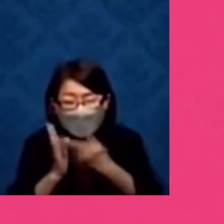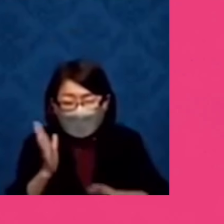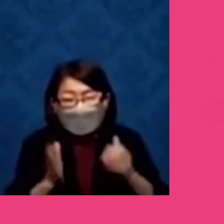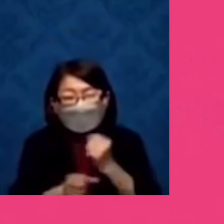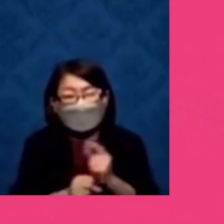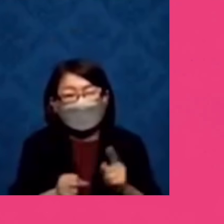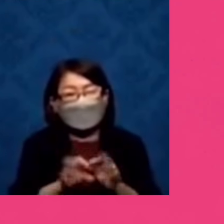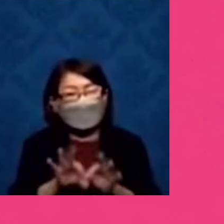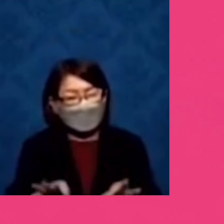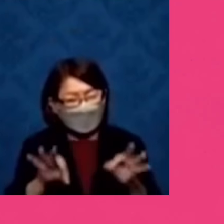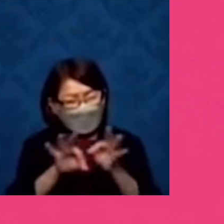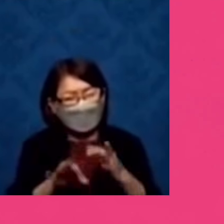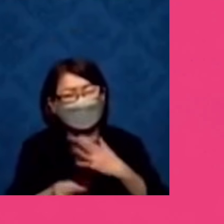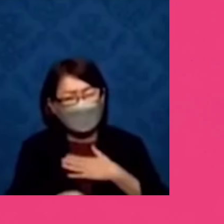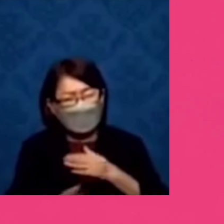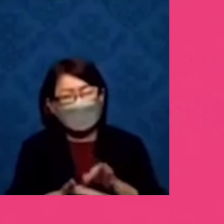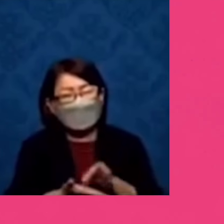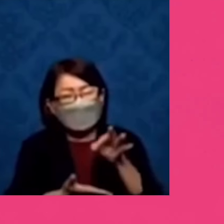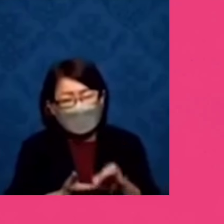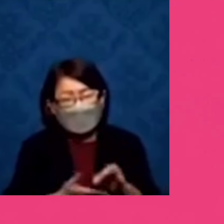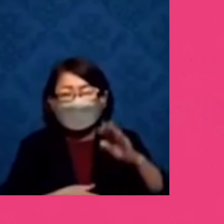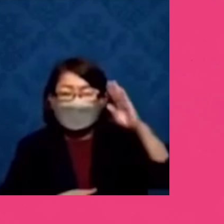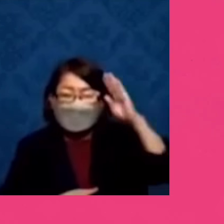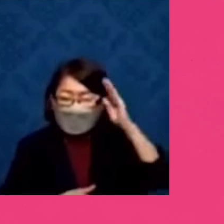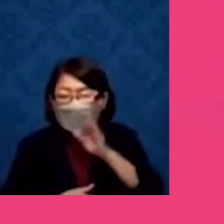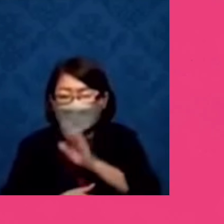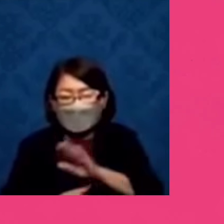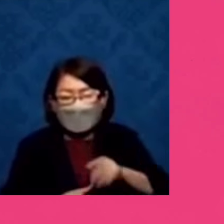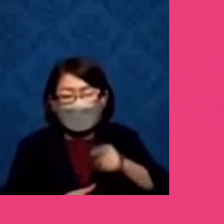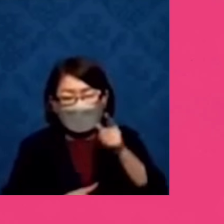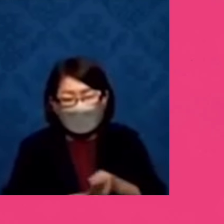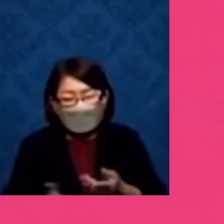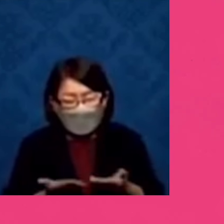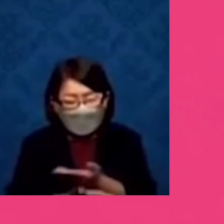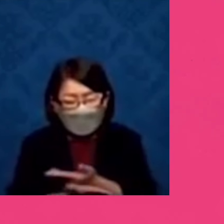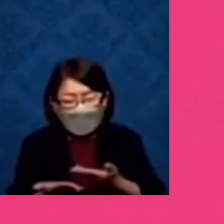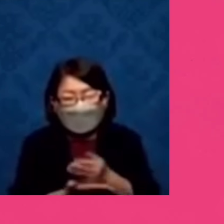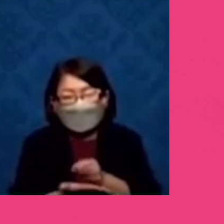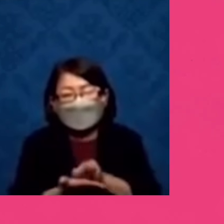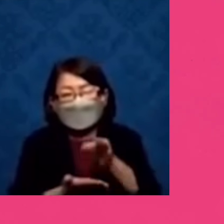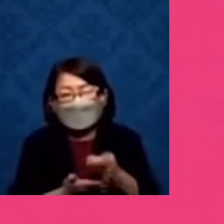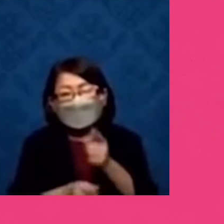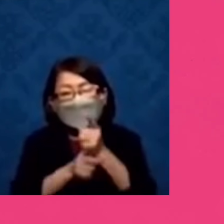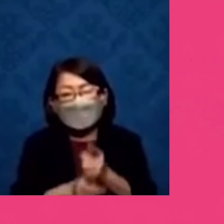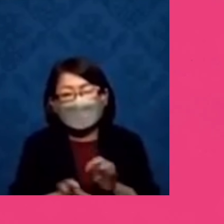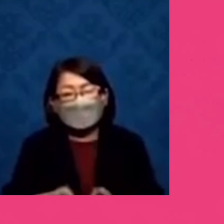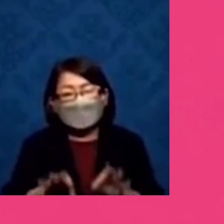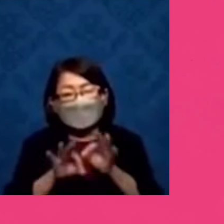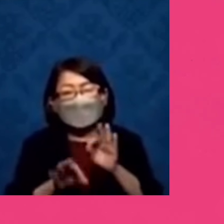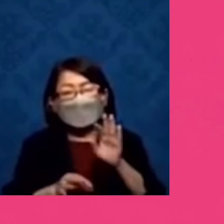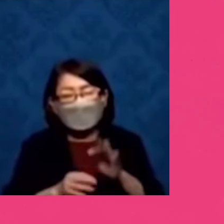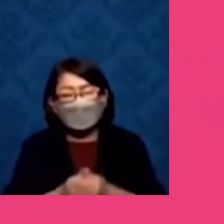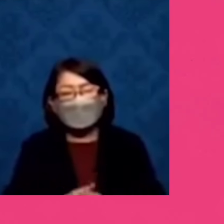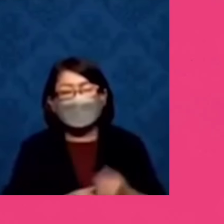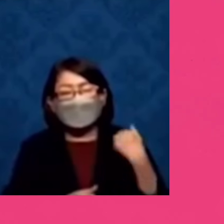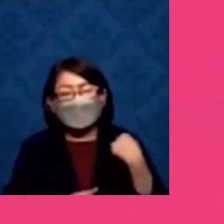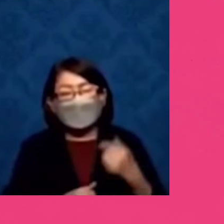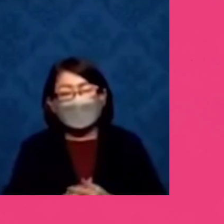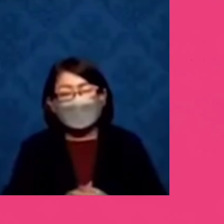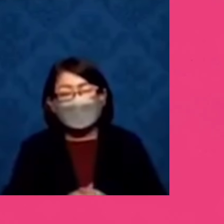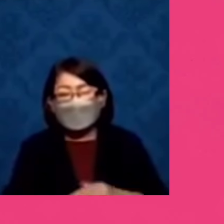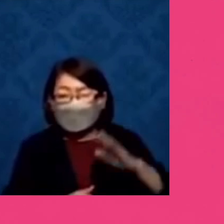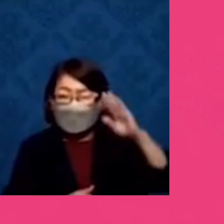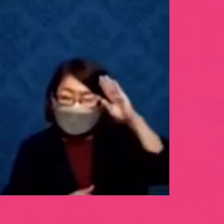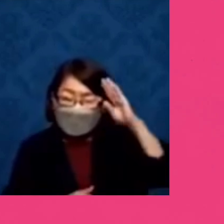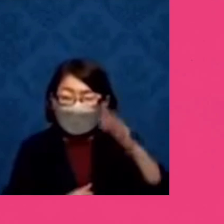ที่มีความจำเป็นก็กองทัพก็มีการพิจารณาในการจัดหาจัดซื้อตามความจำเป็นนะครับแล้วก็จัดหาเพียง1ใน3เพื่อทด